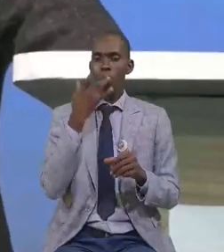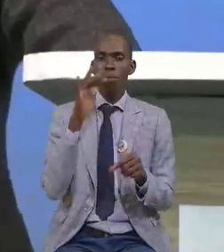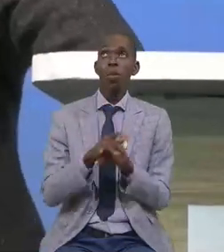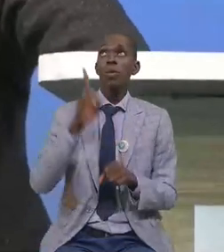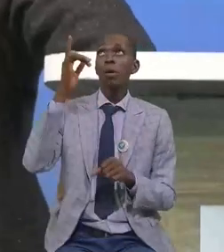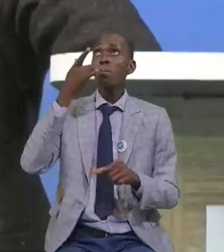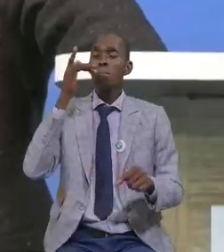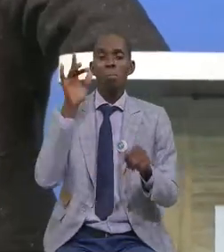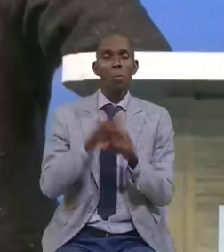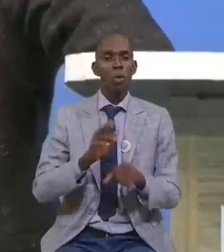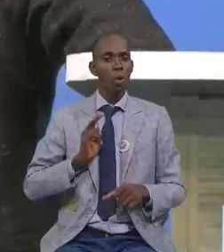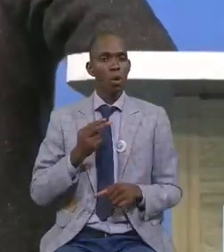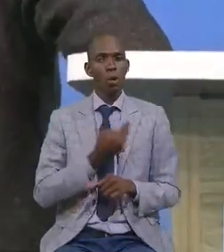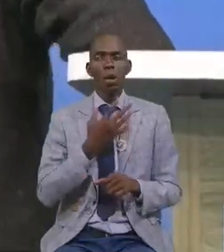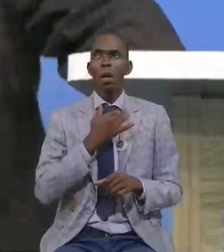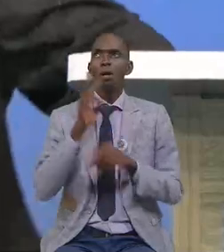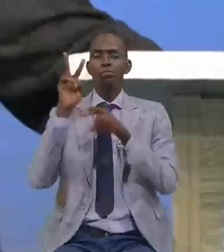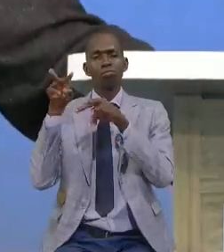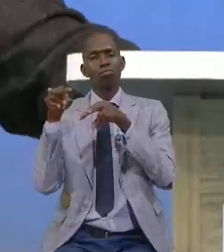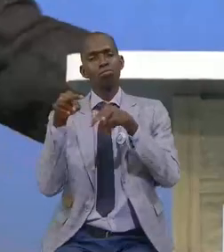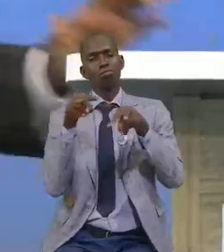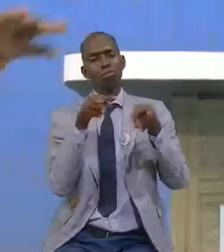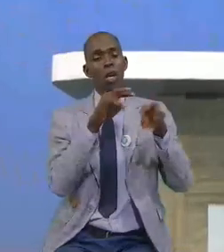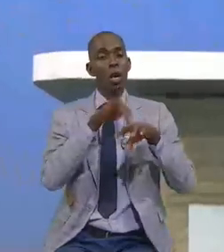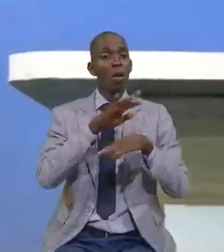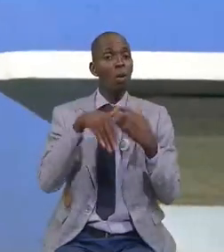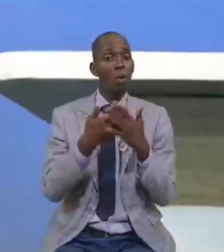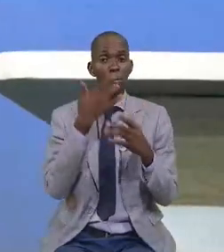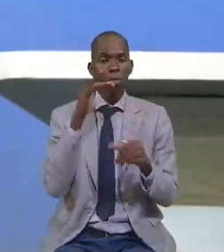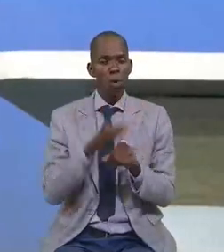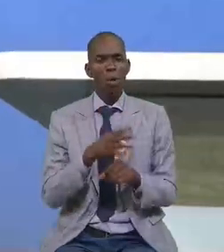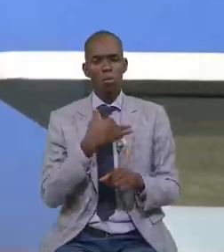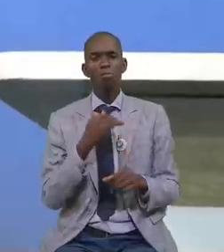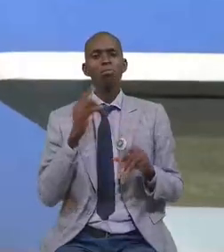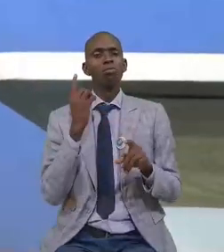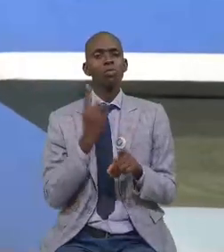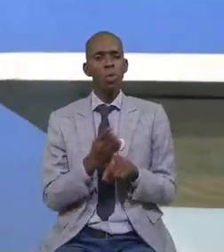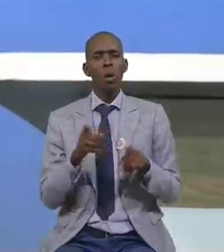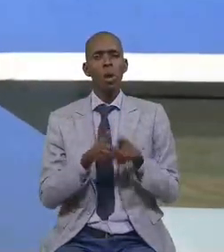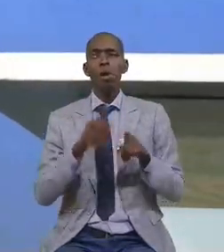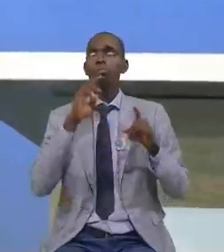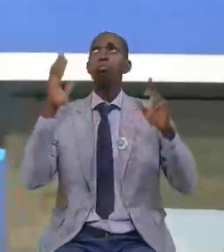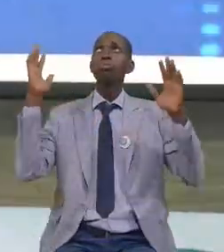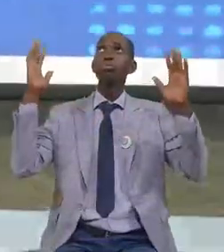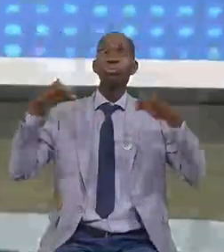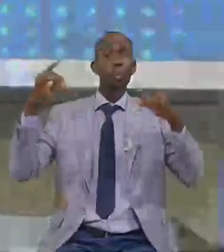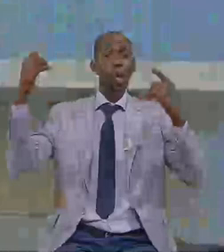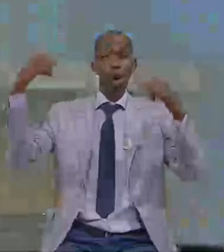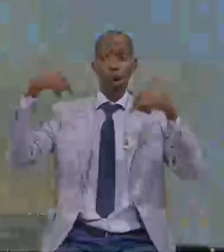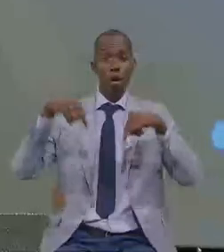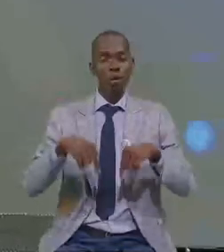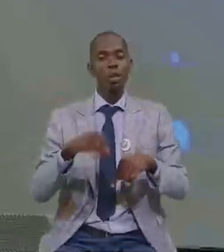a promis. Et il regarde toutes les promesses et dit, tout comme la pluie descend,